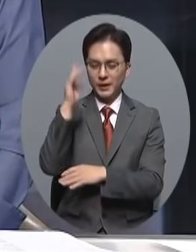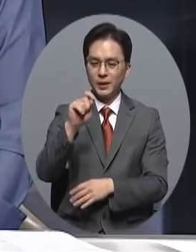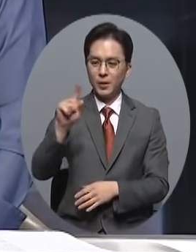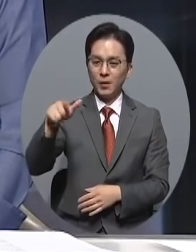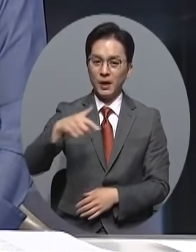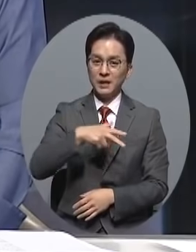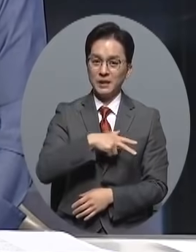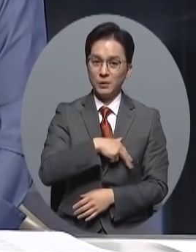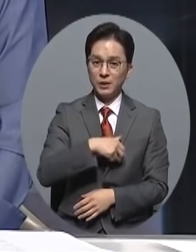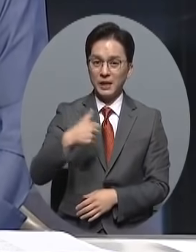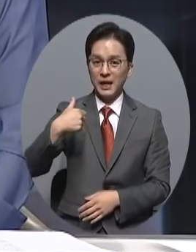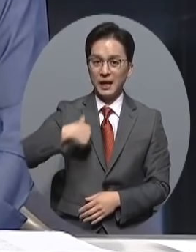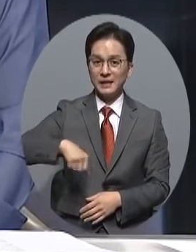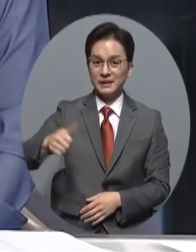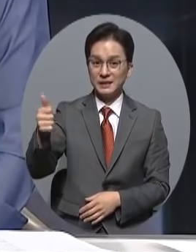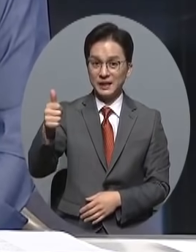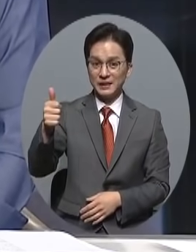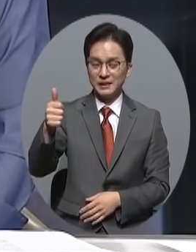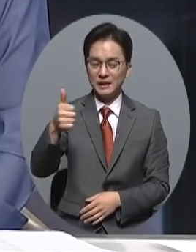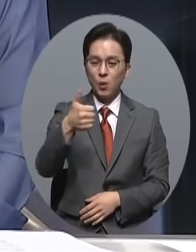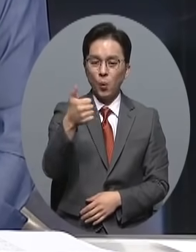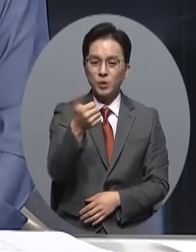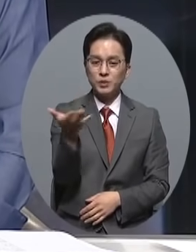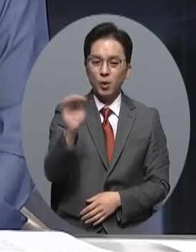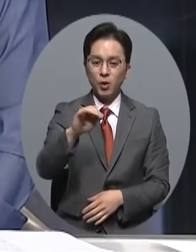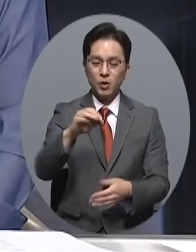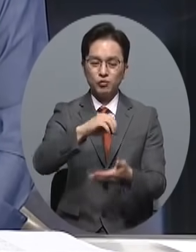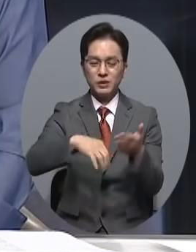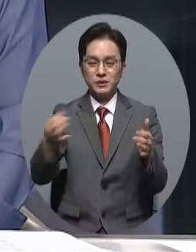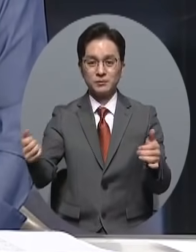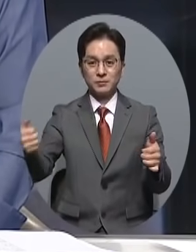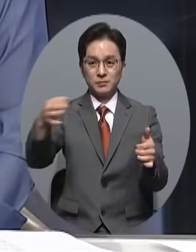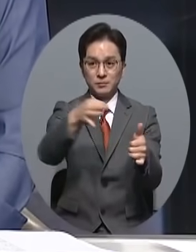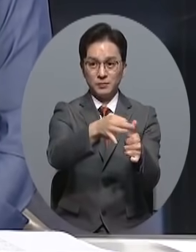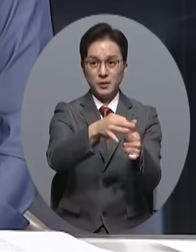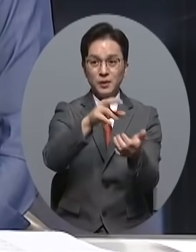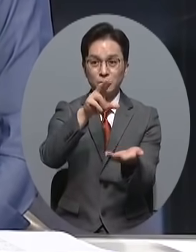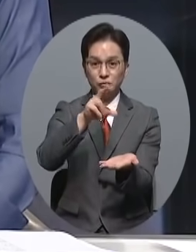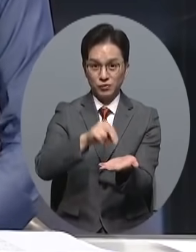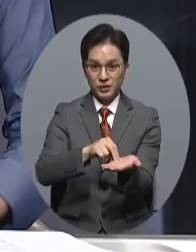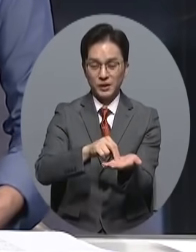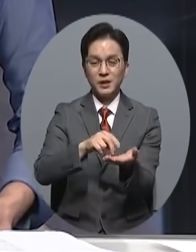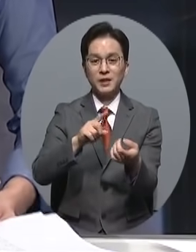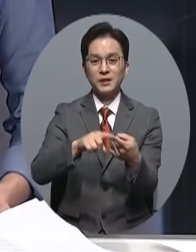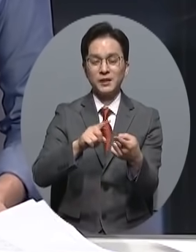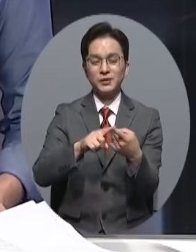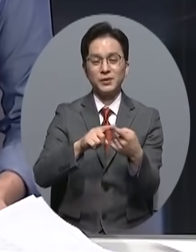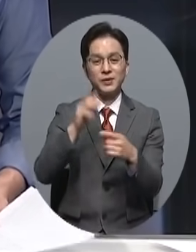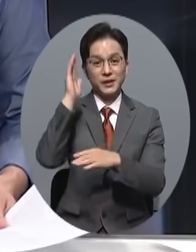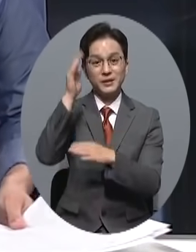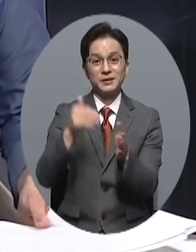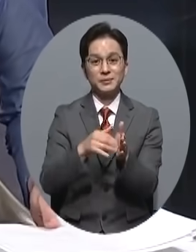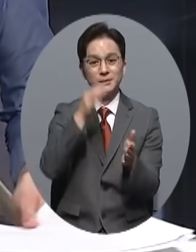아들의 퇴직금 50억 원 지출이 누락이 됐다는 점을 꼬집었습니다. 어떤 내용인지 직접